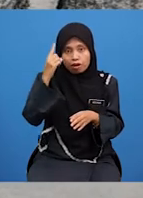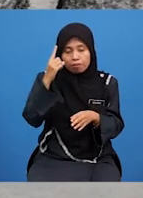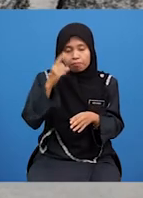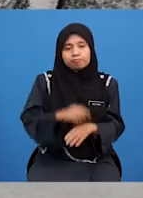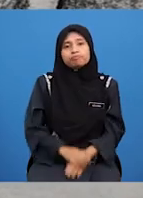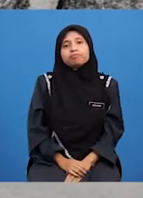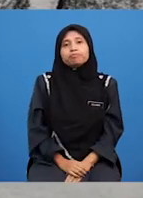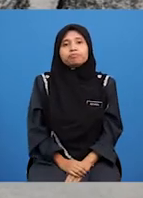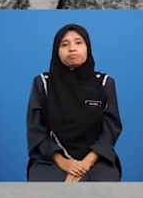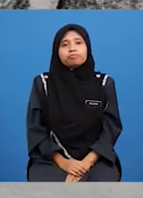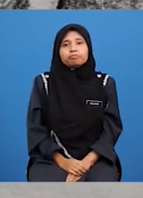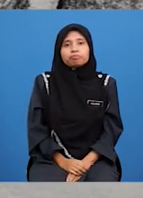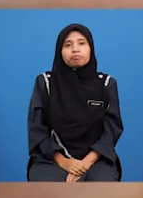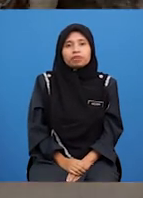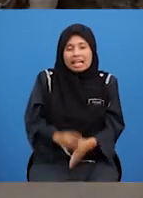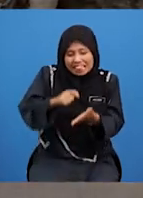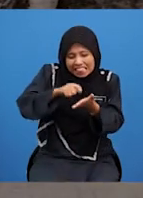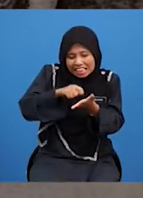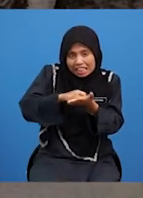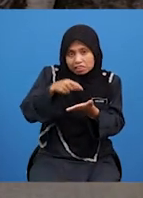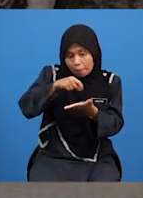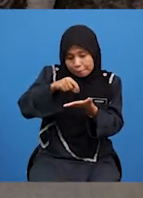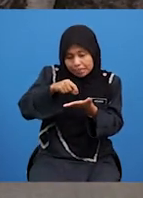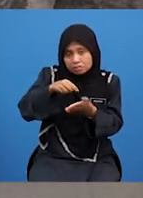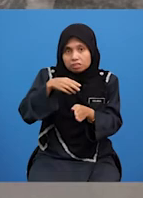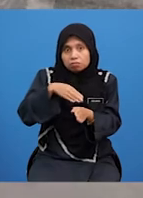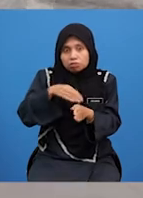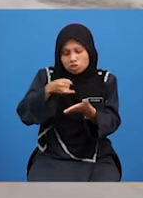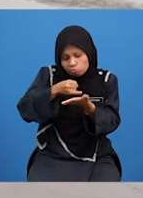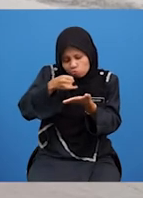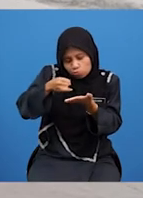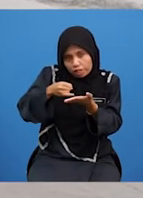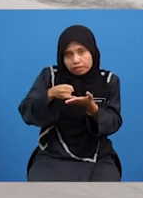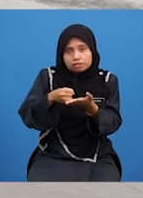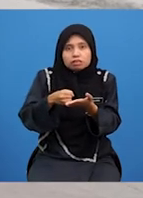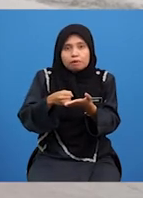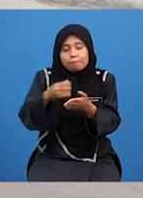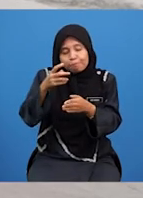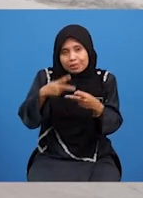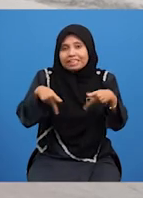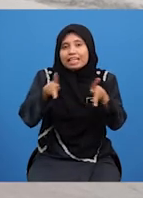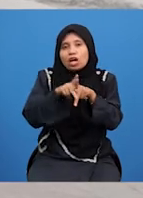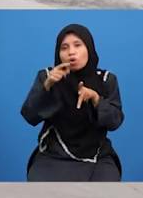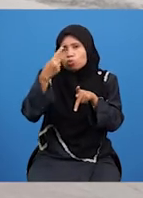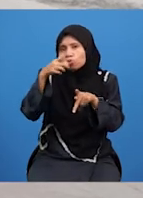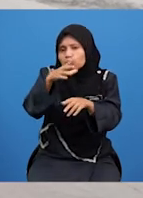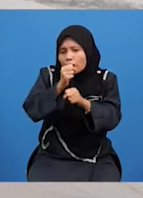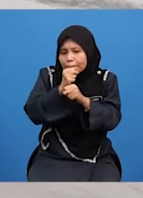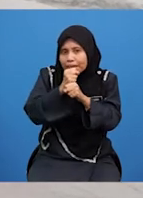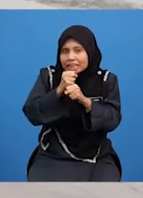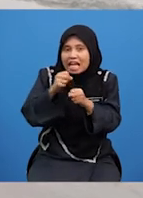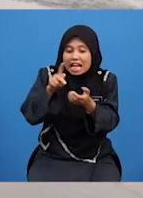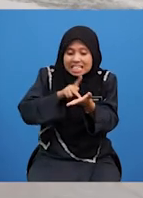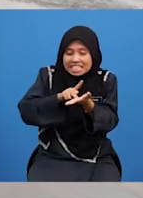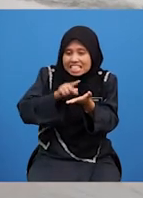Tekanan pensel semasa melukis juga memainkan peranan untuk mendapatkan kesan lembut pada